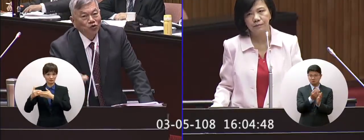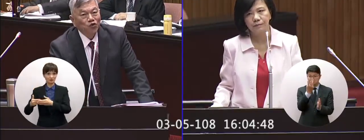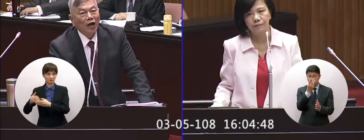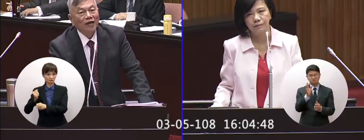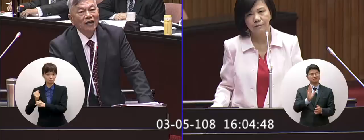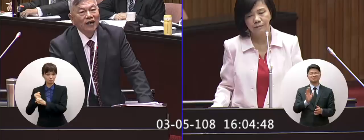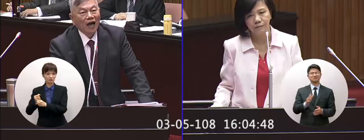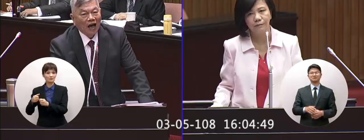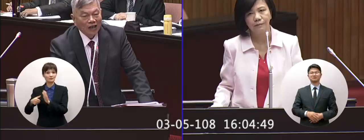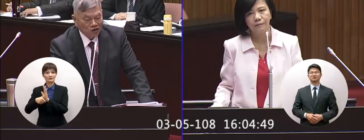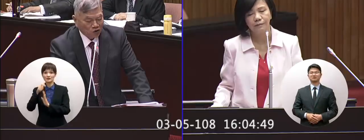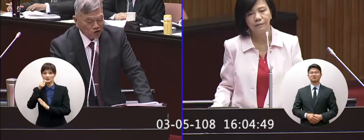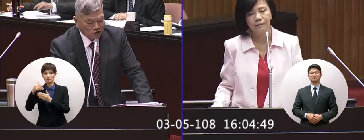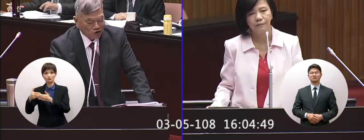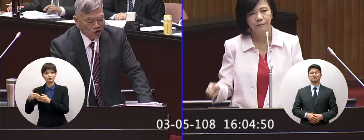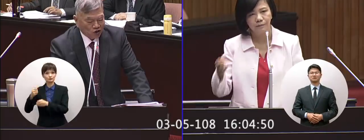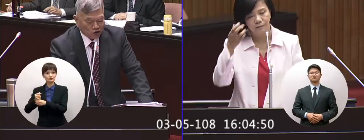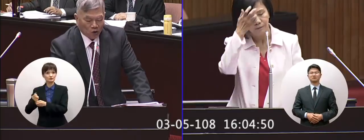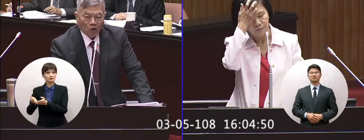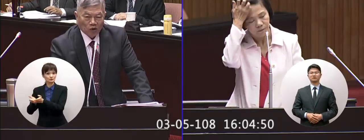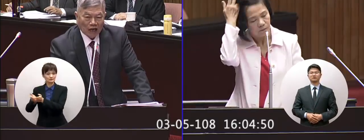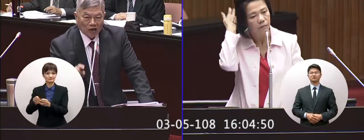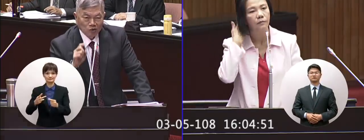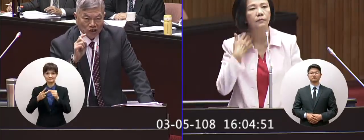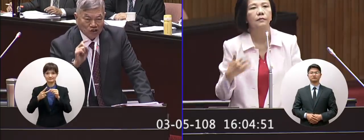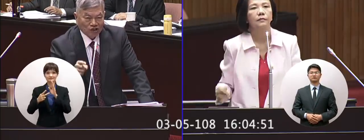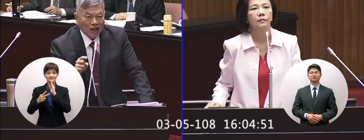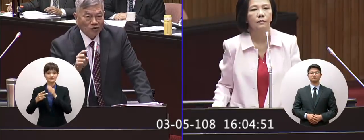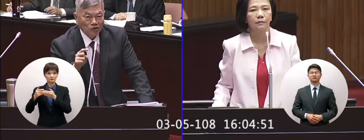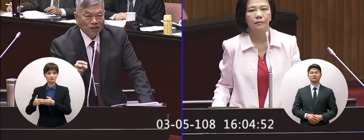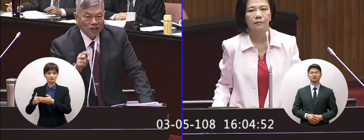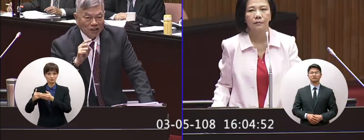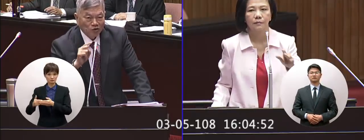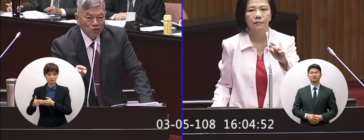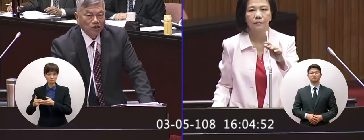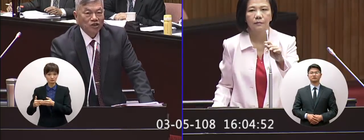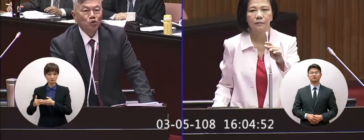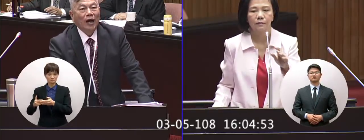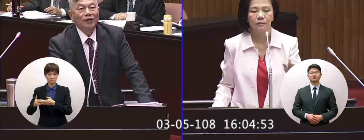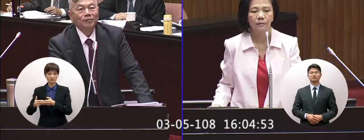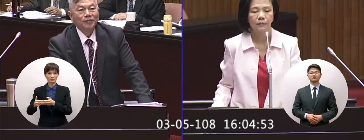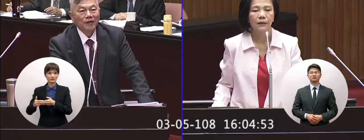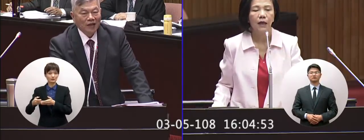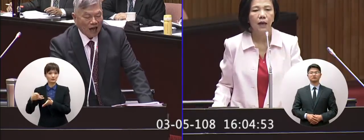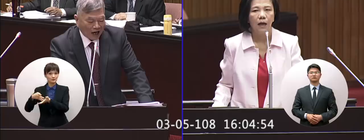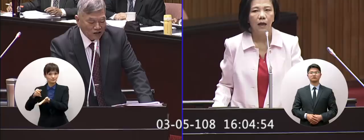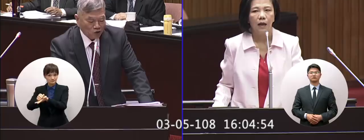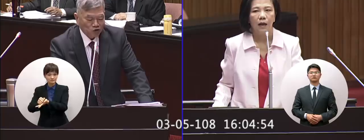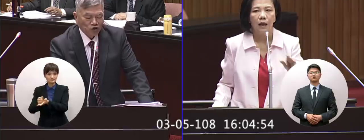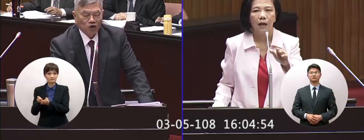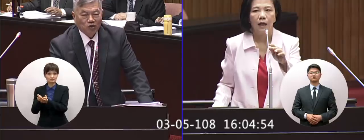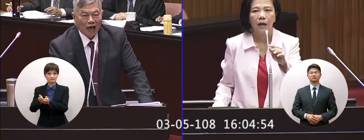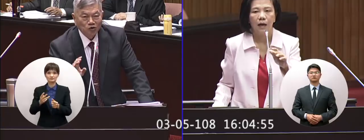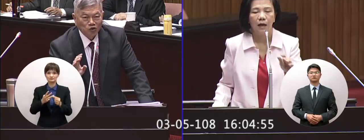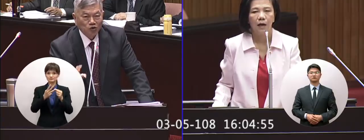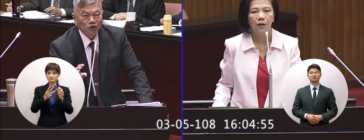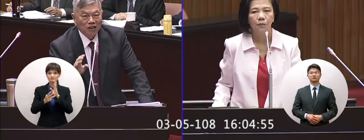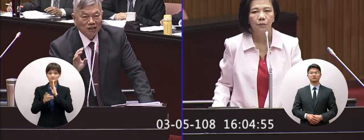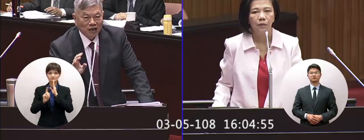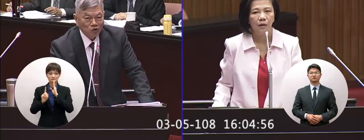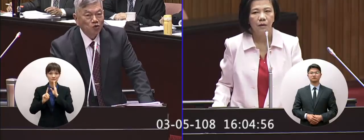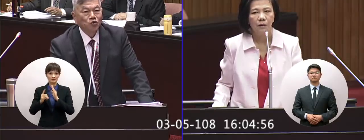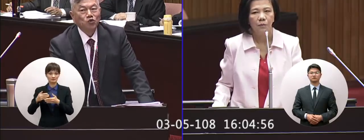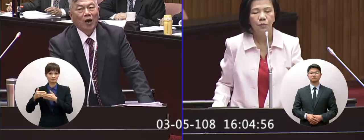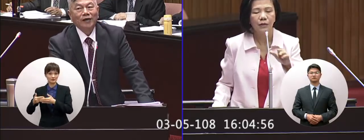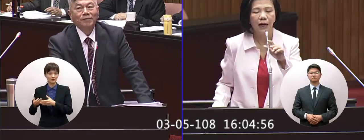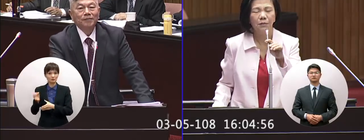叫陆柱船。还有一种是中国大陆的大陆籍的叫陆籍船，那还有一种是有大陆资